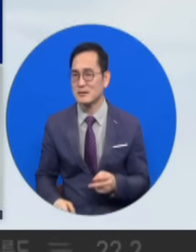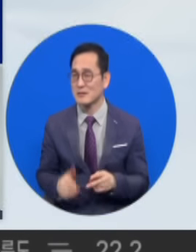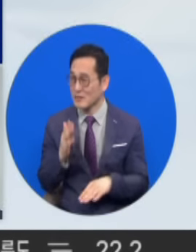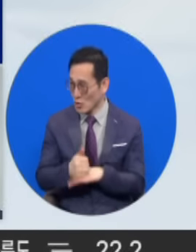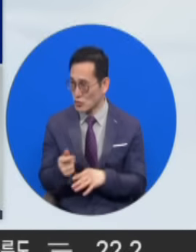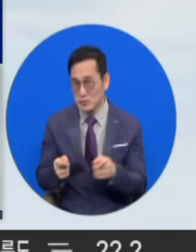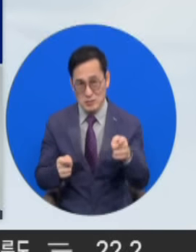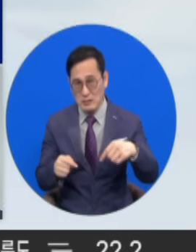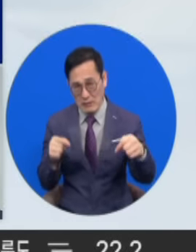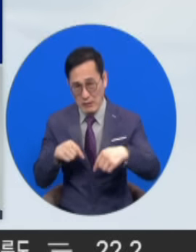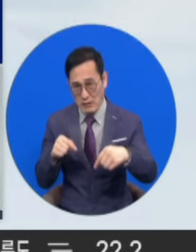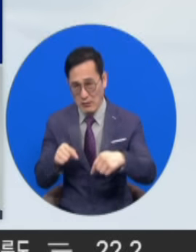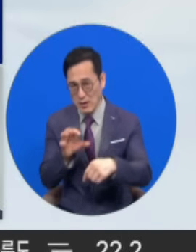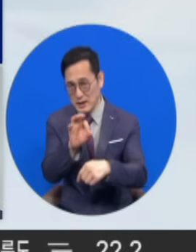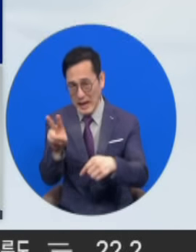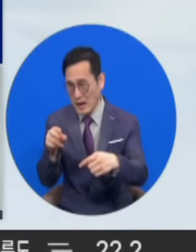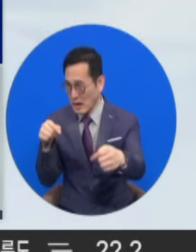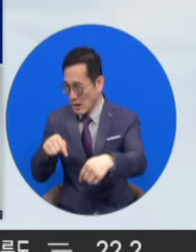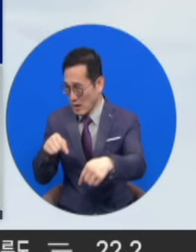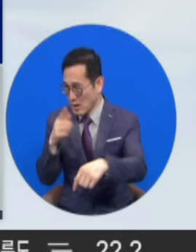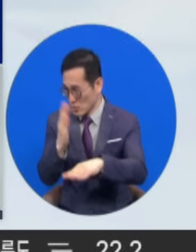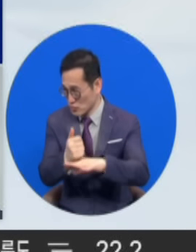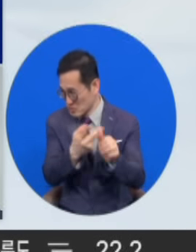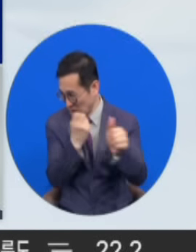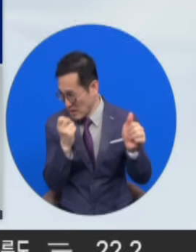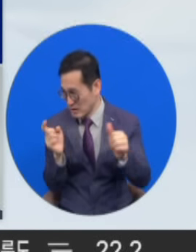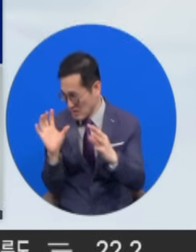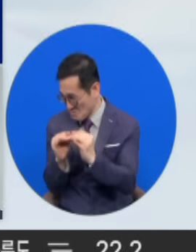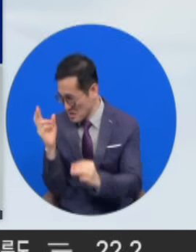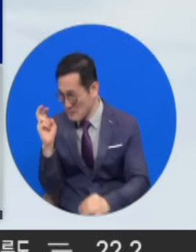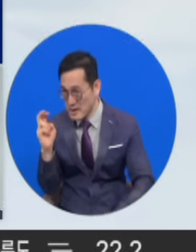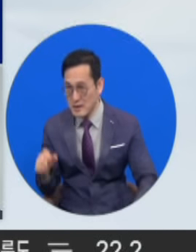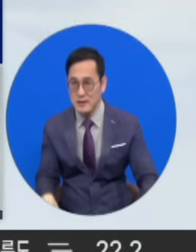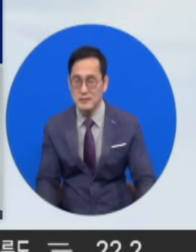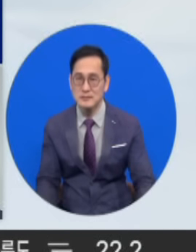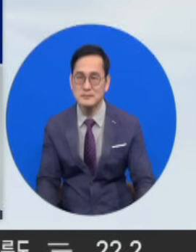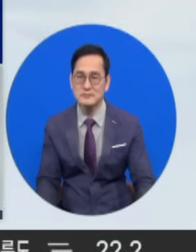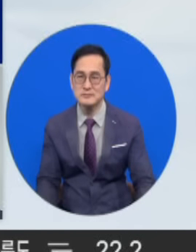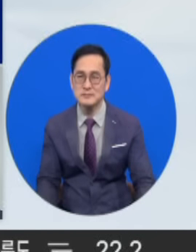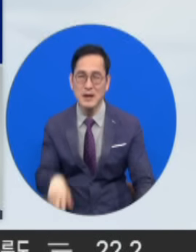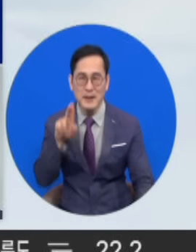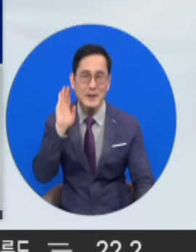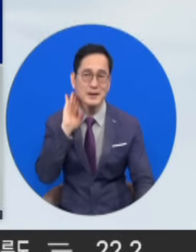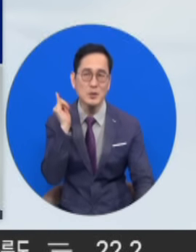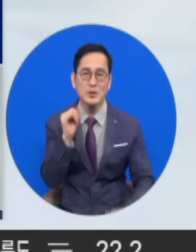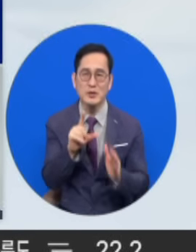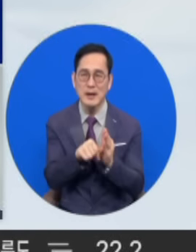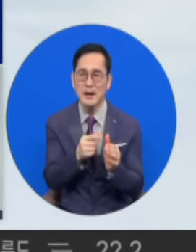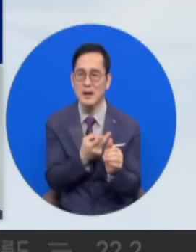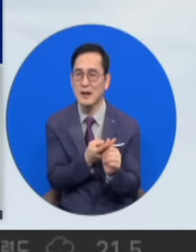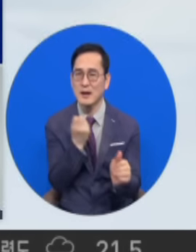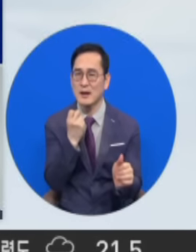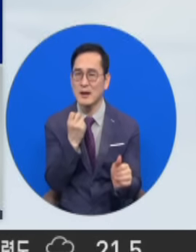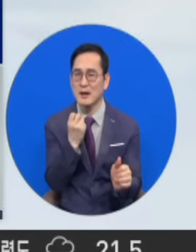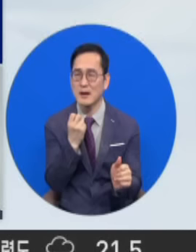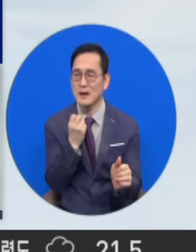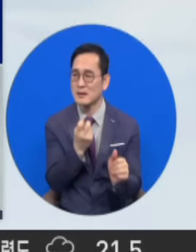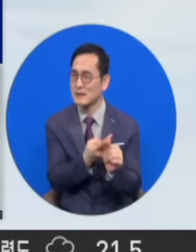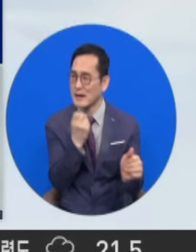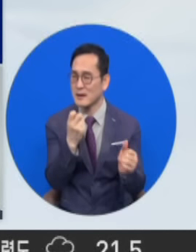후보, 박근혜 탄핵 때 누가 당을 지켰느냐. 한동훈 후보, 다른 후보들 탄핵 찬성하지 않았나. 탄핵 내가 제일 잘 막을 수 있어. 라고